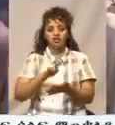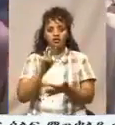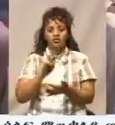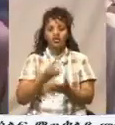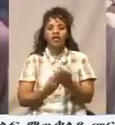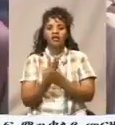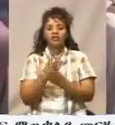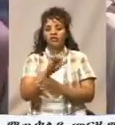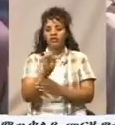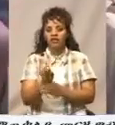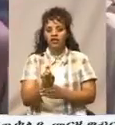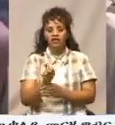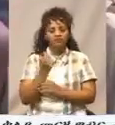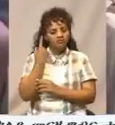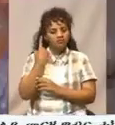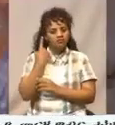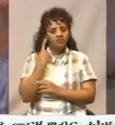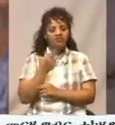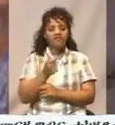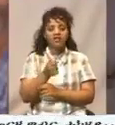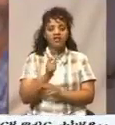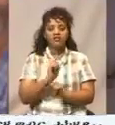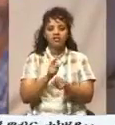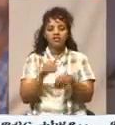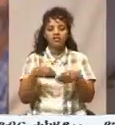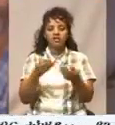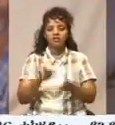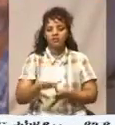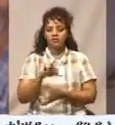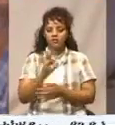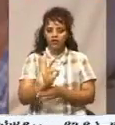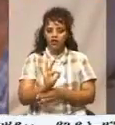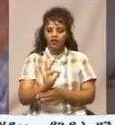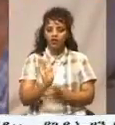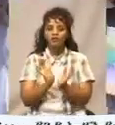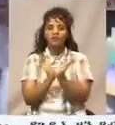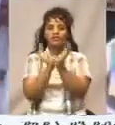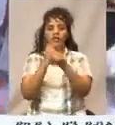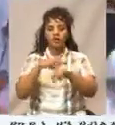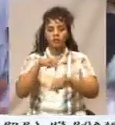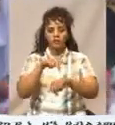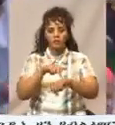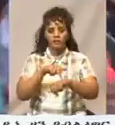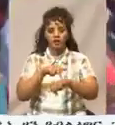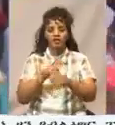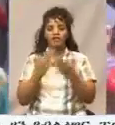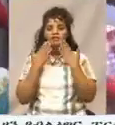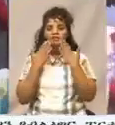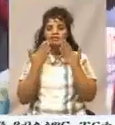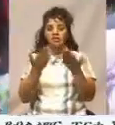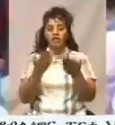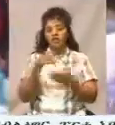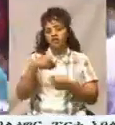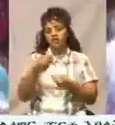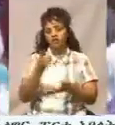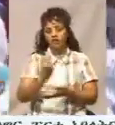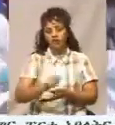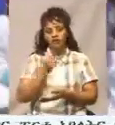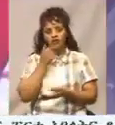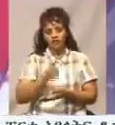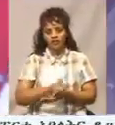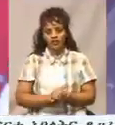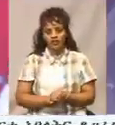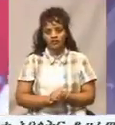የልማት ጥያቄዎችን በመረዳት ፈጣን ምላሽ እየሰጠ ለሚገኘው የብልጽግና ፓርቲ ምስጋና ሊሰጠው ይገባል